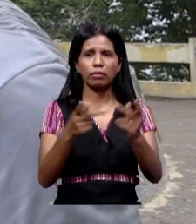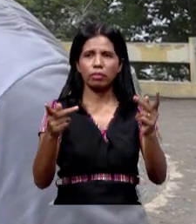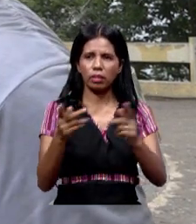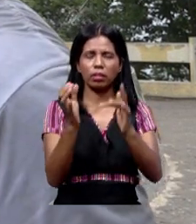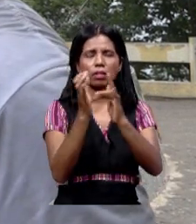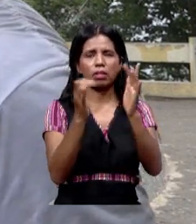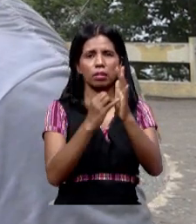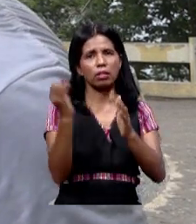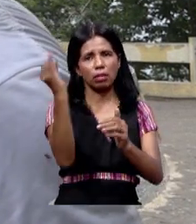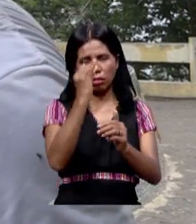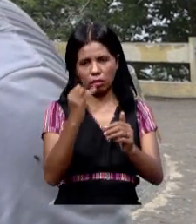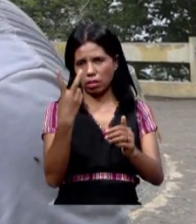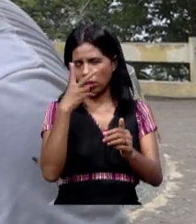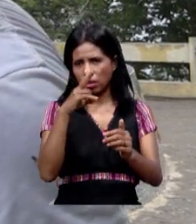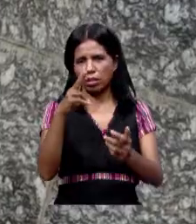temos e tarde para